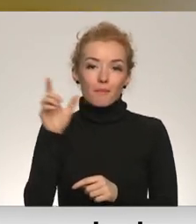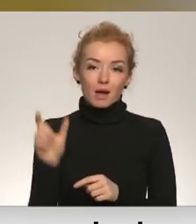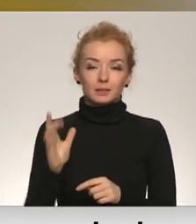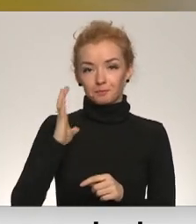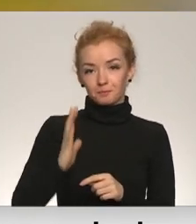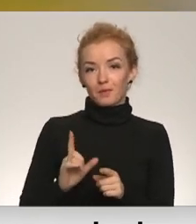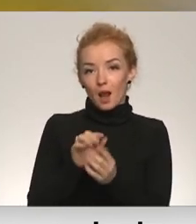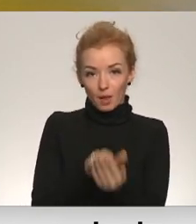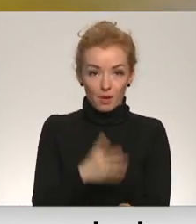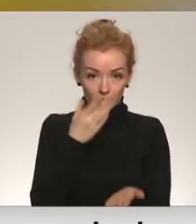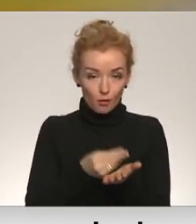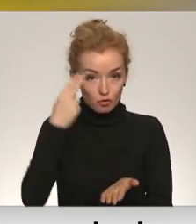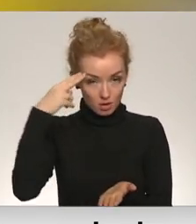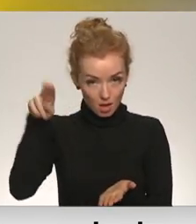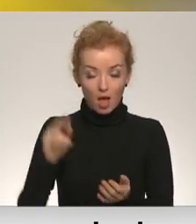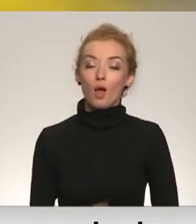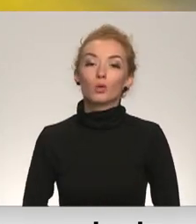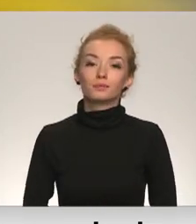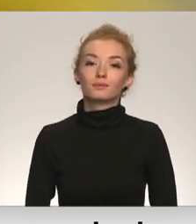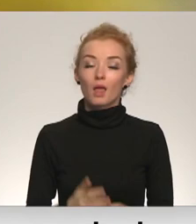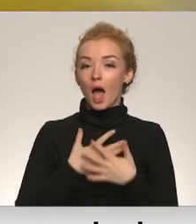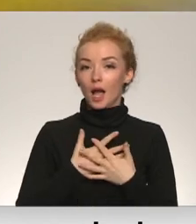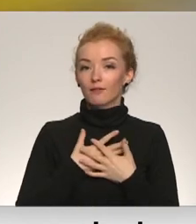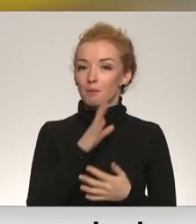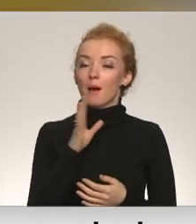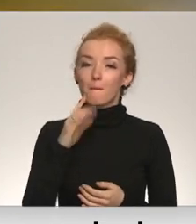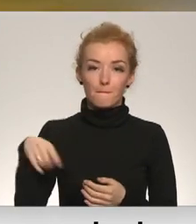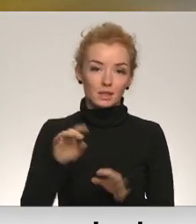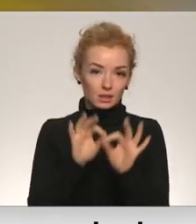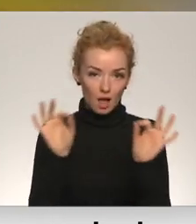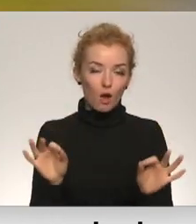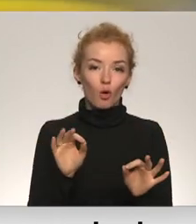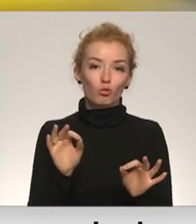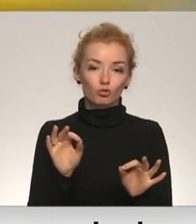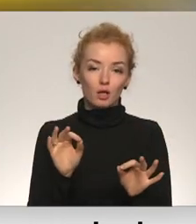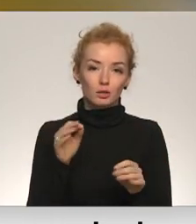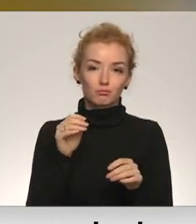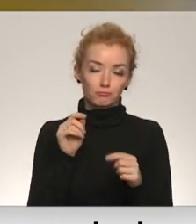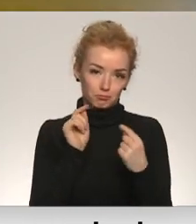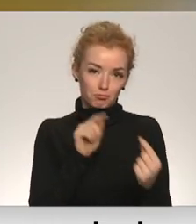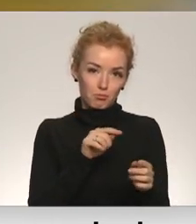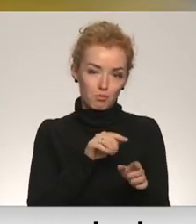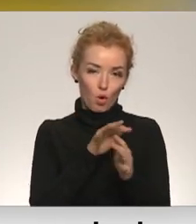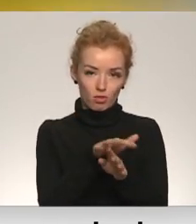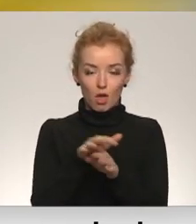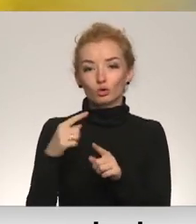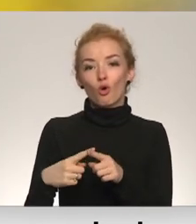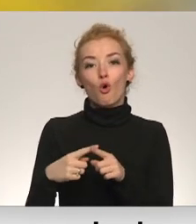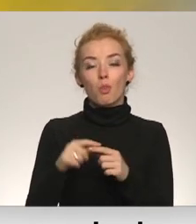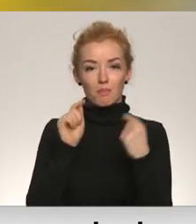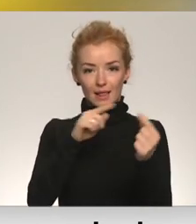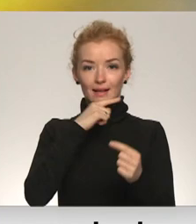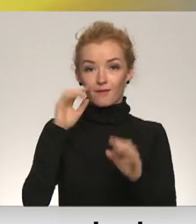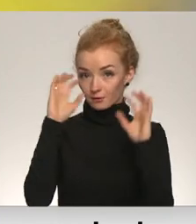dēlus. Aktīvas Latvijas māmiņas ir sākušas nevardarbīgu protestu. Un turpmāk katru dienu, divos dienā pretī Krievijas